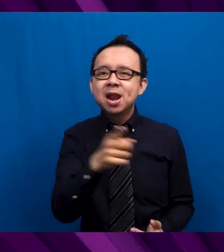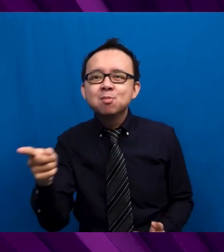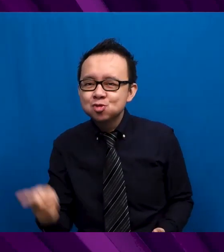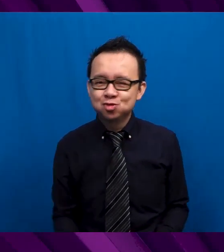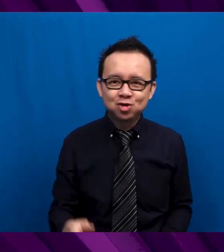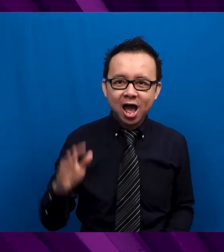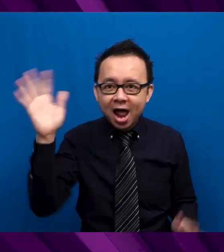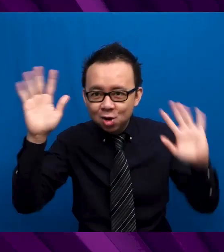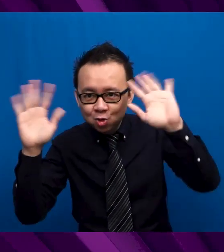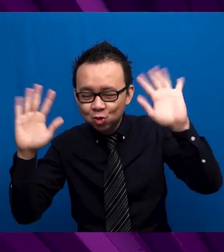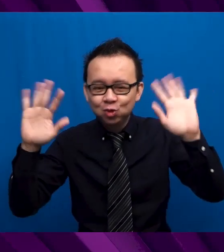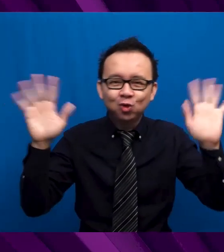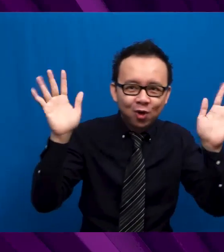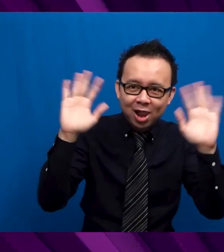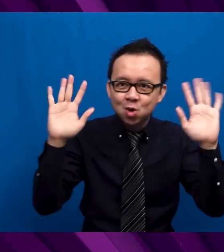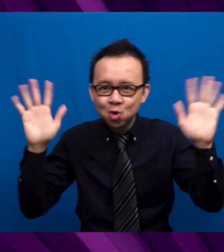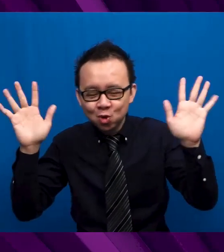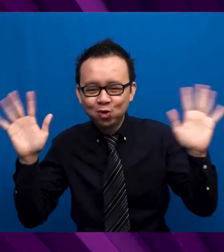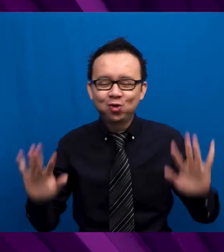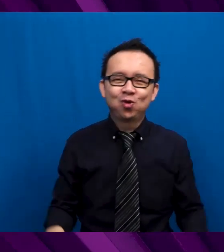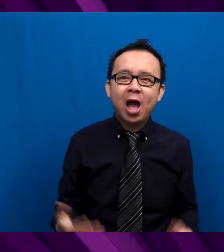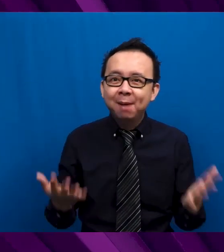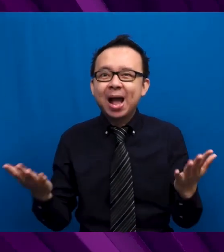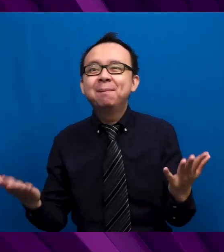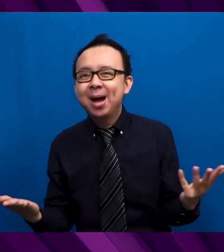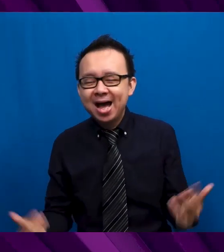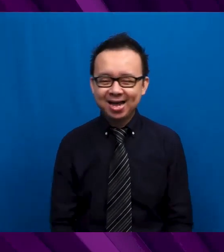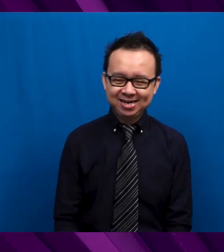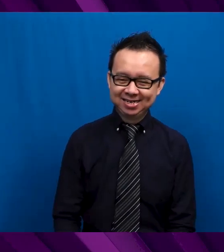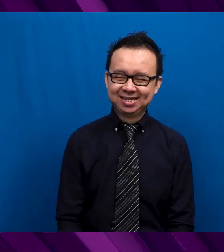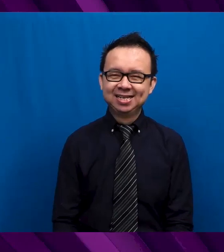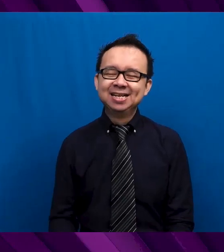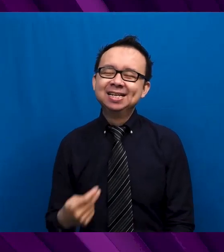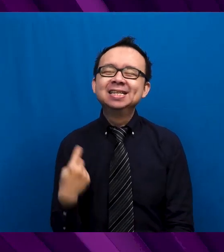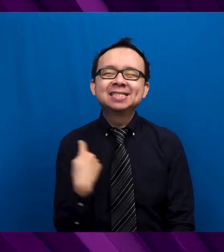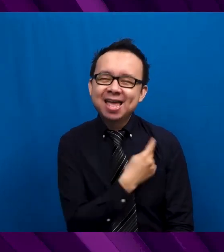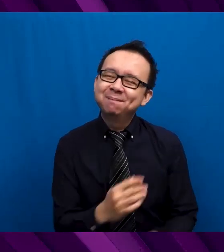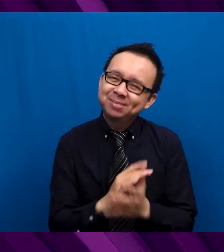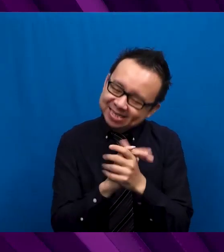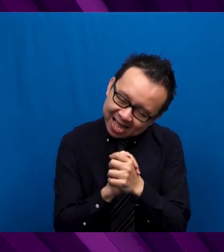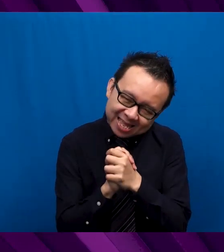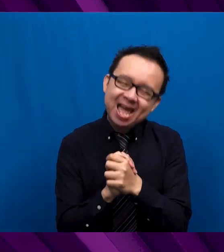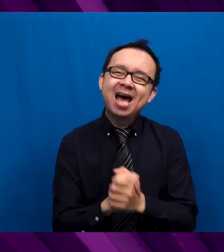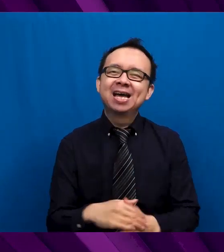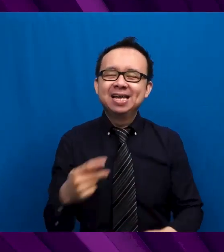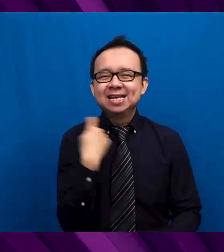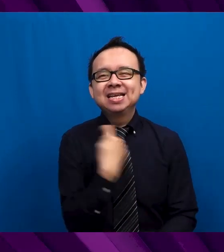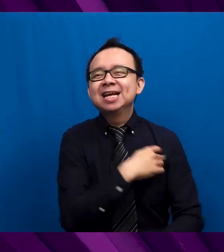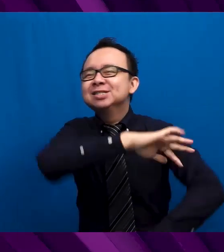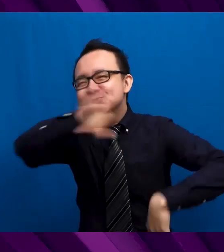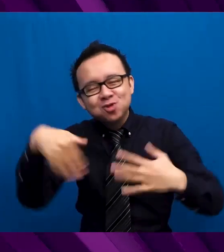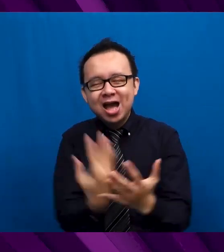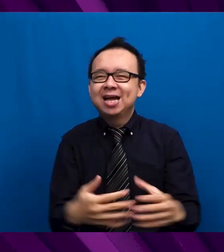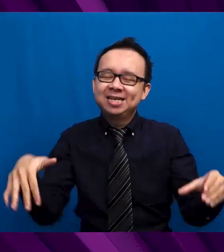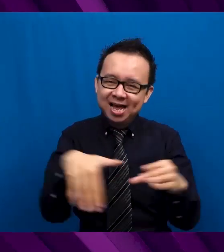berada. Senang bisa menyapa Anda hari ini. Bagaimana kabarnya? Saya percaya bahwa kita semua ada dalam perlindungan dan pemeliharaan dan